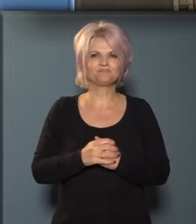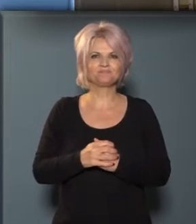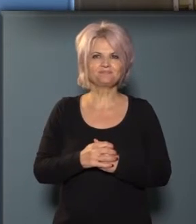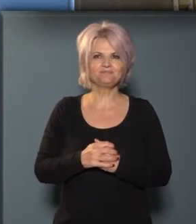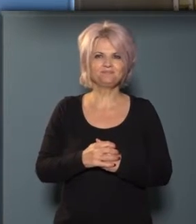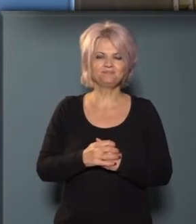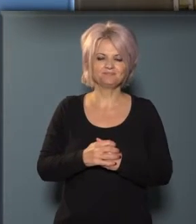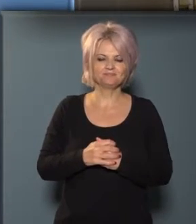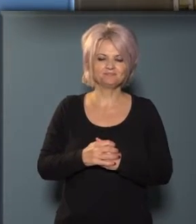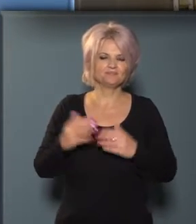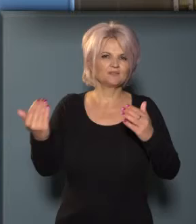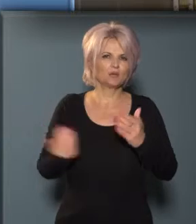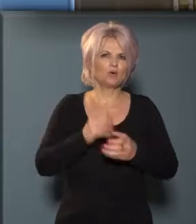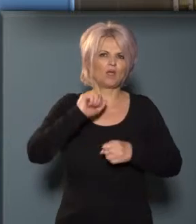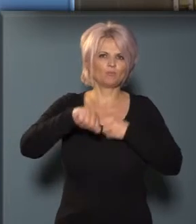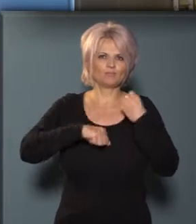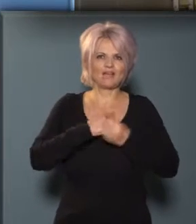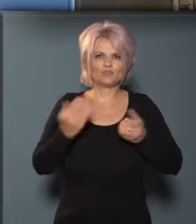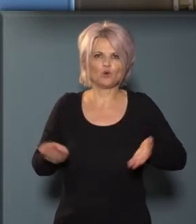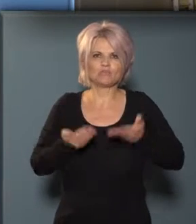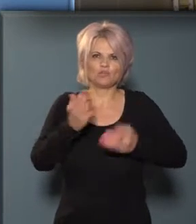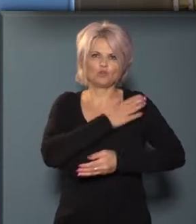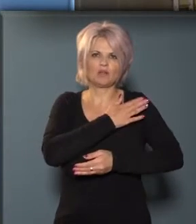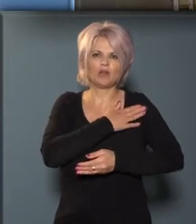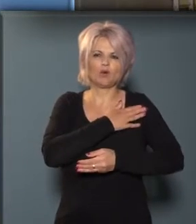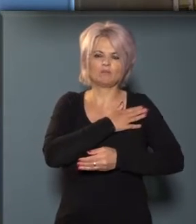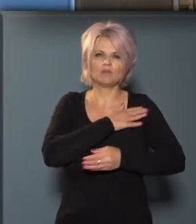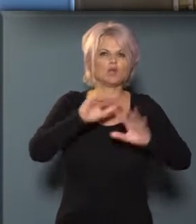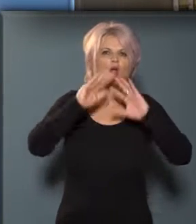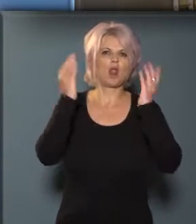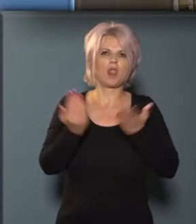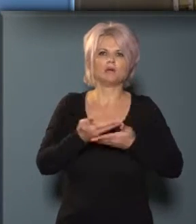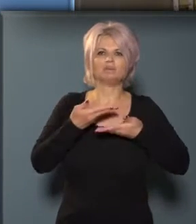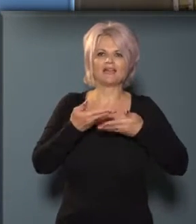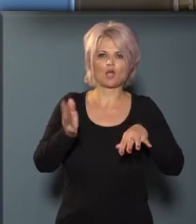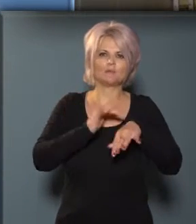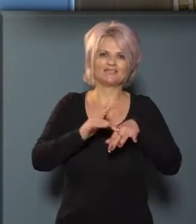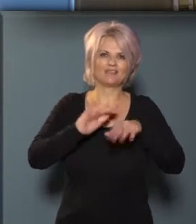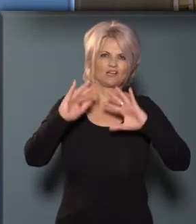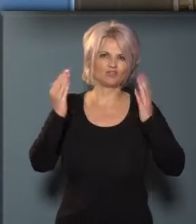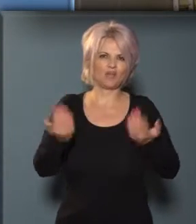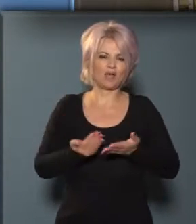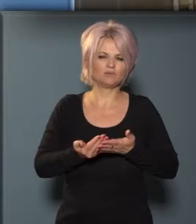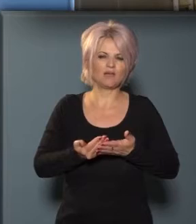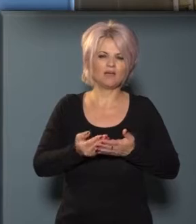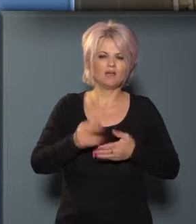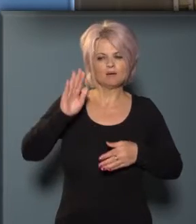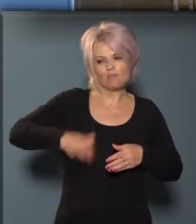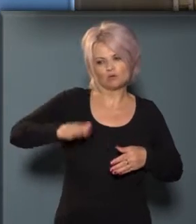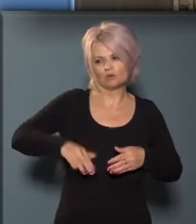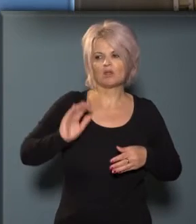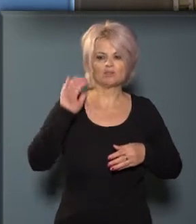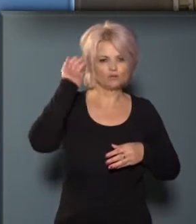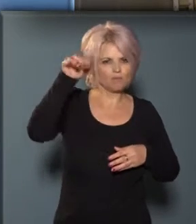kapnak, ami tulajdonképpen újabb mozgásra ösztönzi őket, hiszen mindenki egy gyönyörű szép labdát kap, színes labdát, úgyhogy ezt lehet pattogtatni,